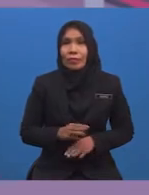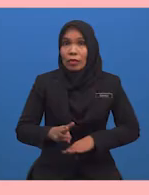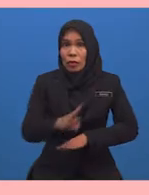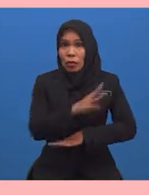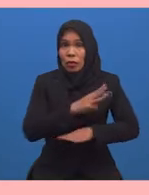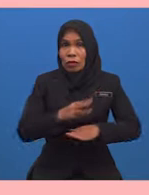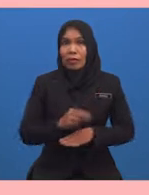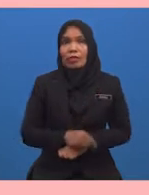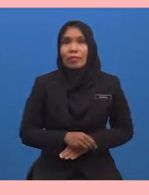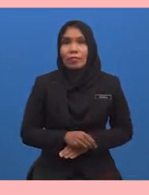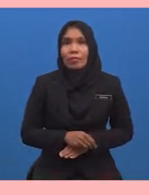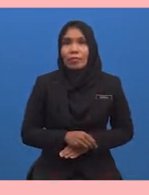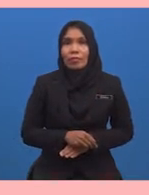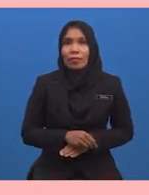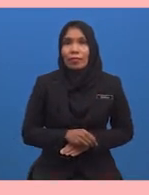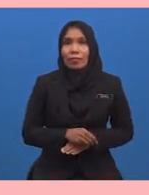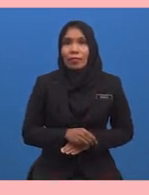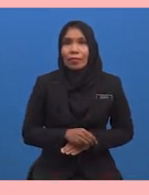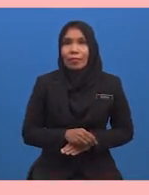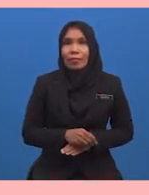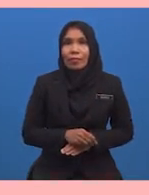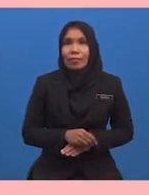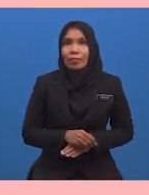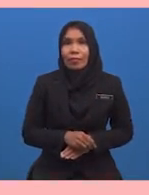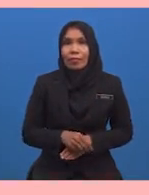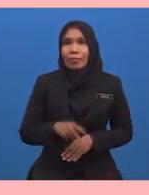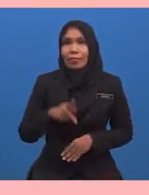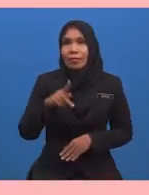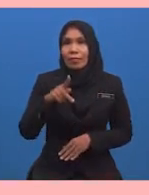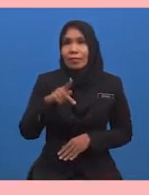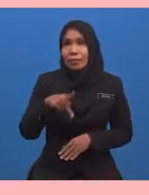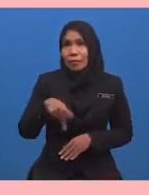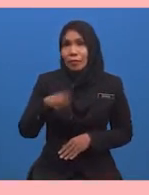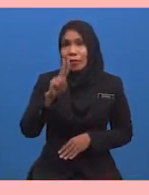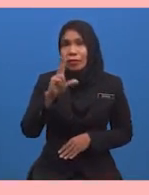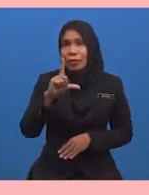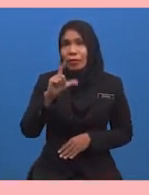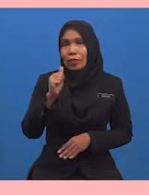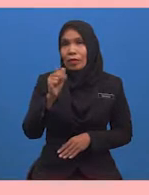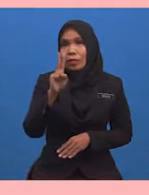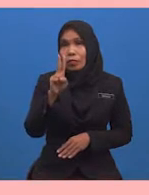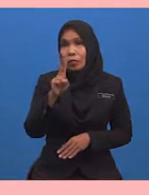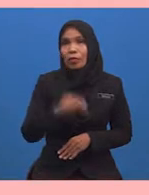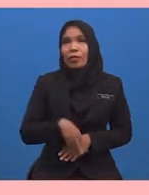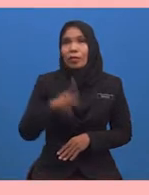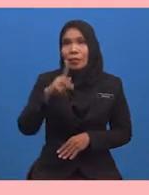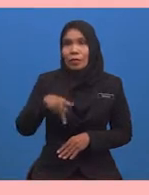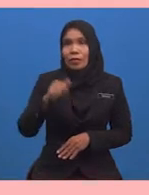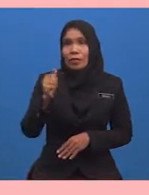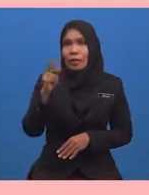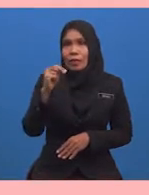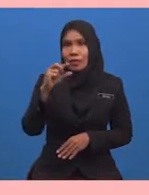ialah Pulau Pangkor di Perak, Pulau Sipadan di Sabah dan Pulau Tioman di Pahang.